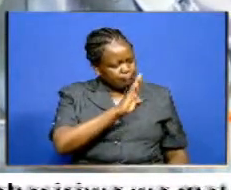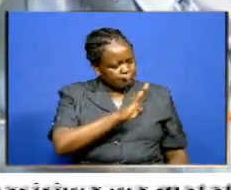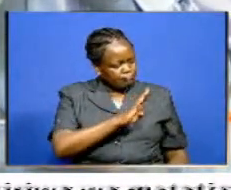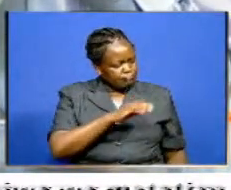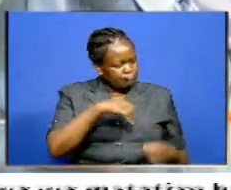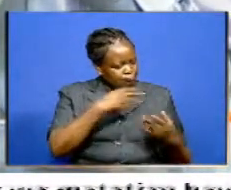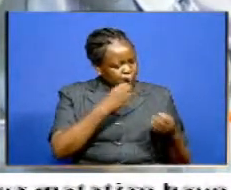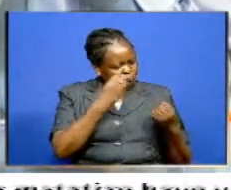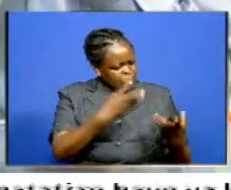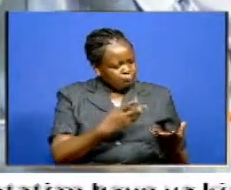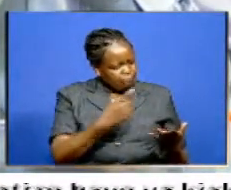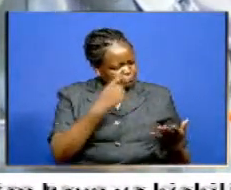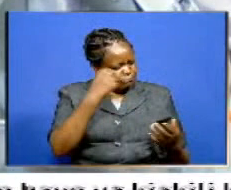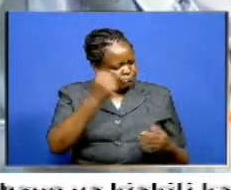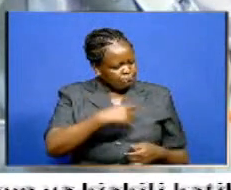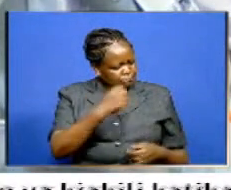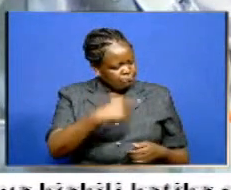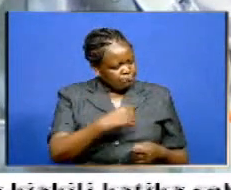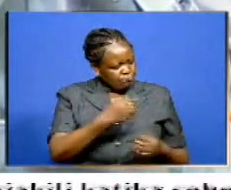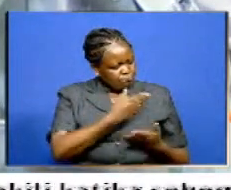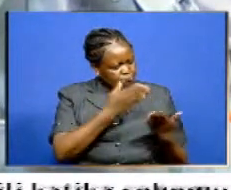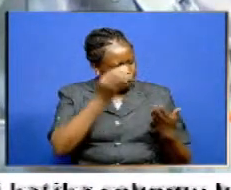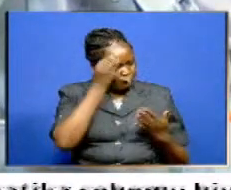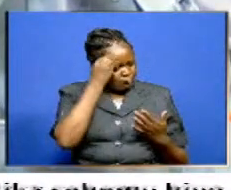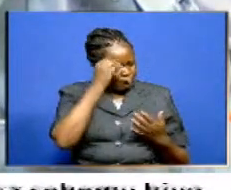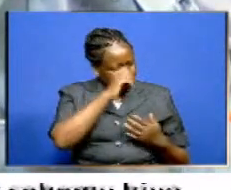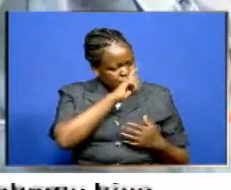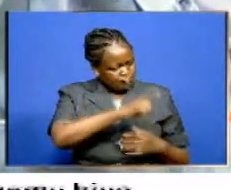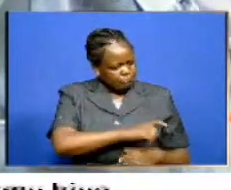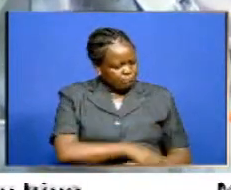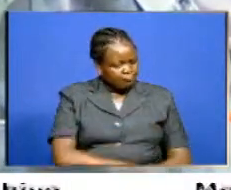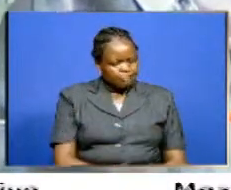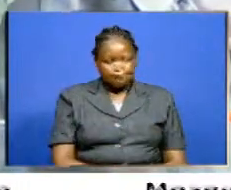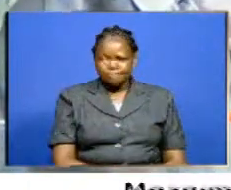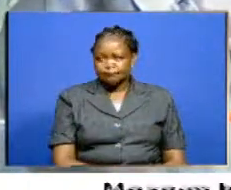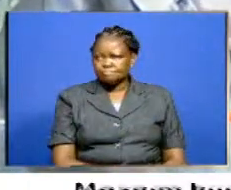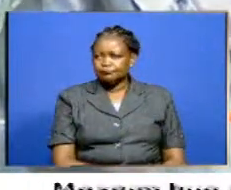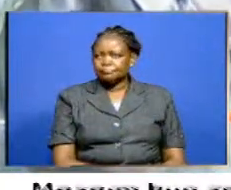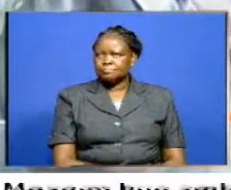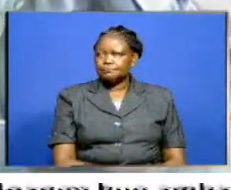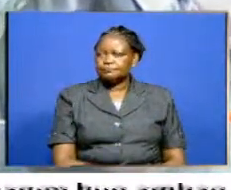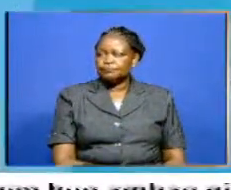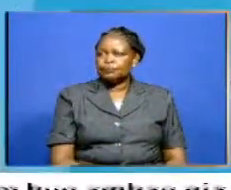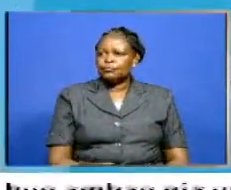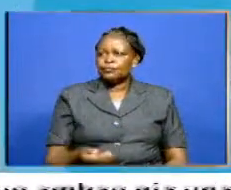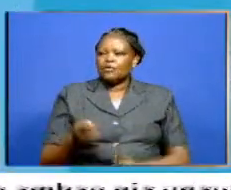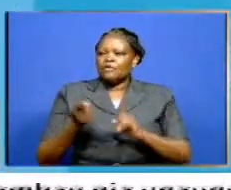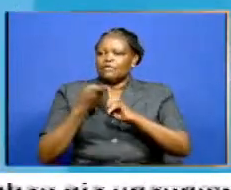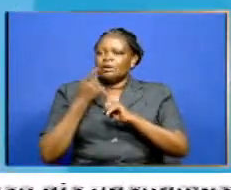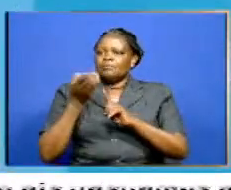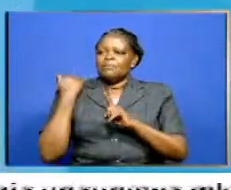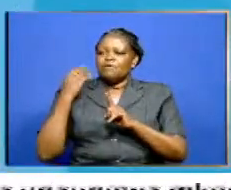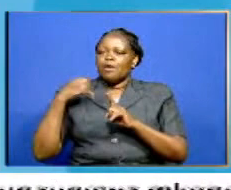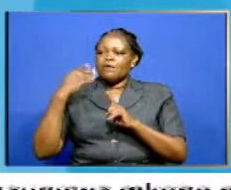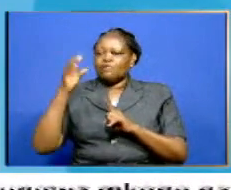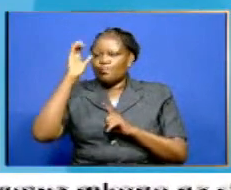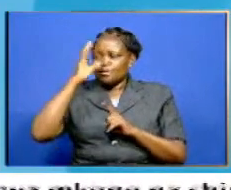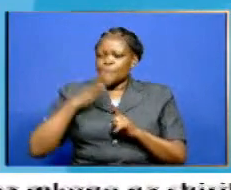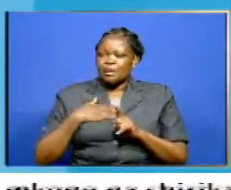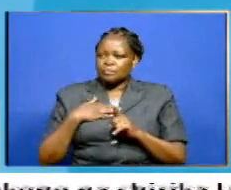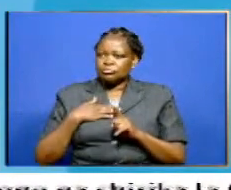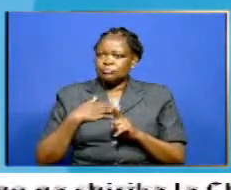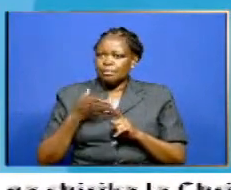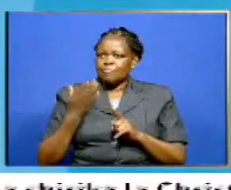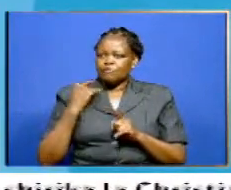shilingi ngapi kila mwezi kwa mwanafunzi? Kwanza kabla sijatoa maoni yangu, nimkosoe rafiki